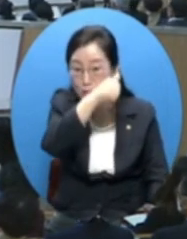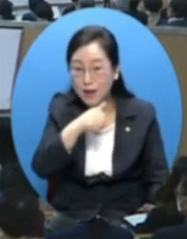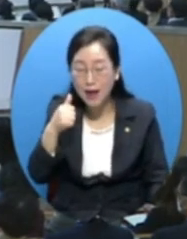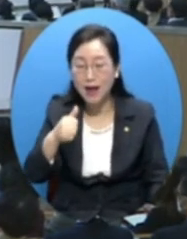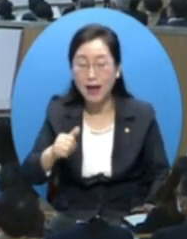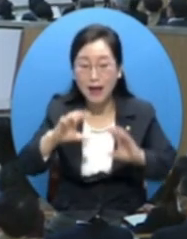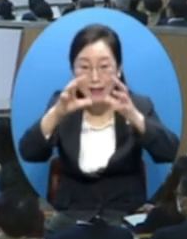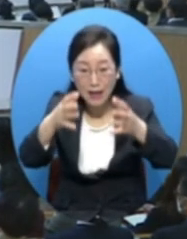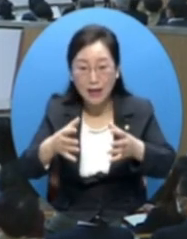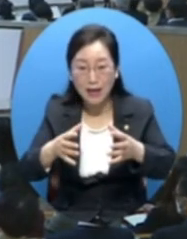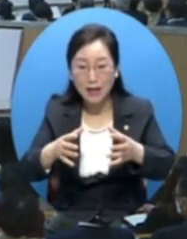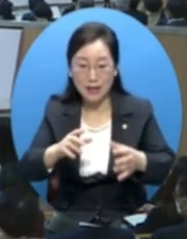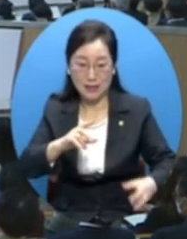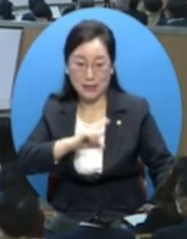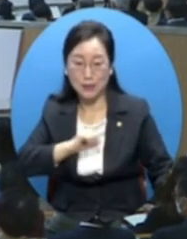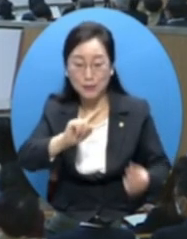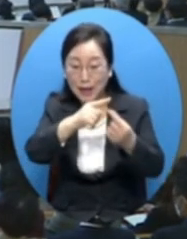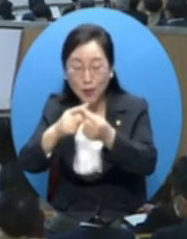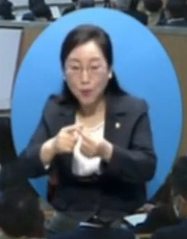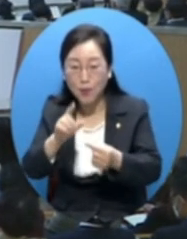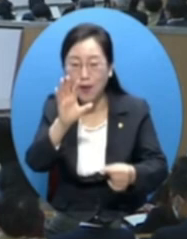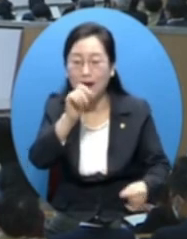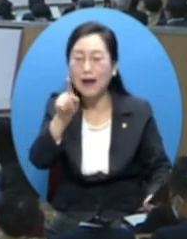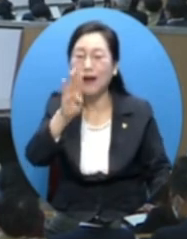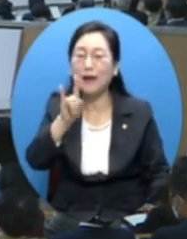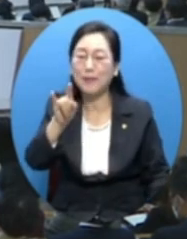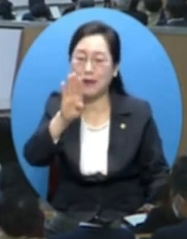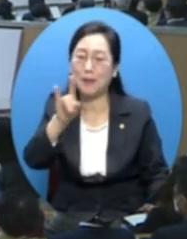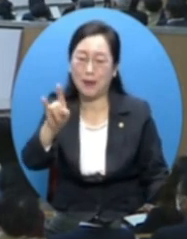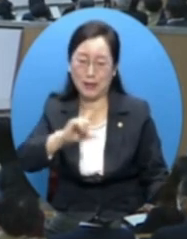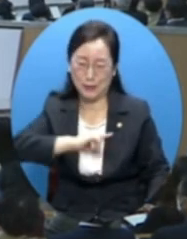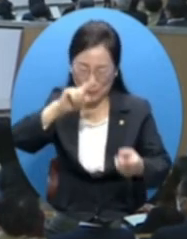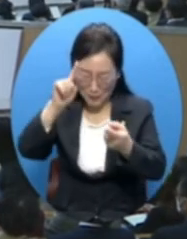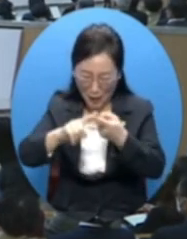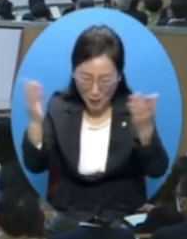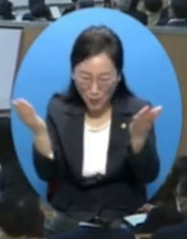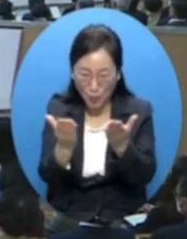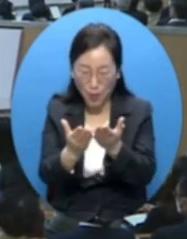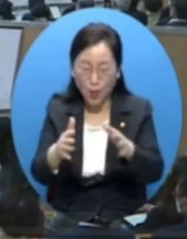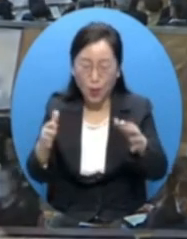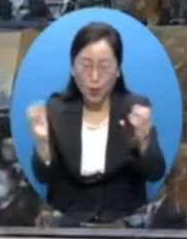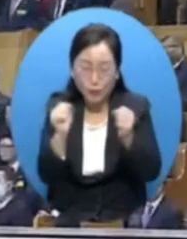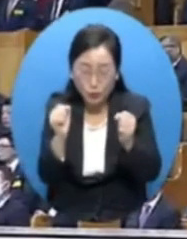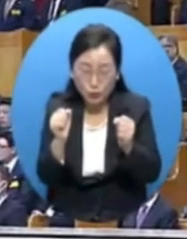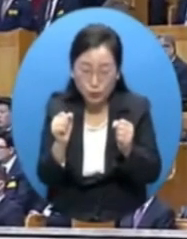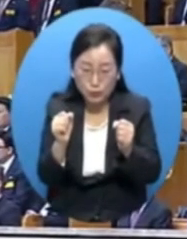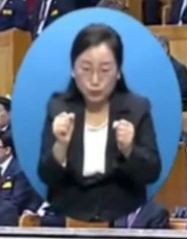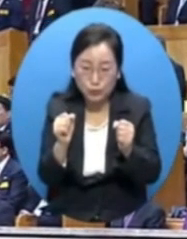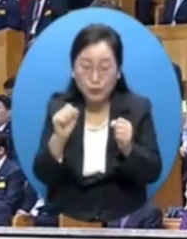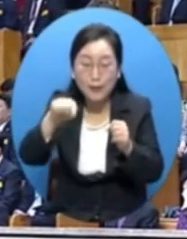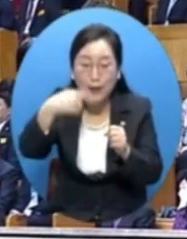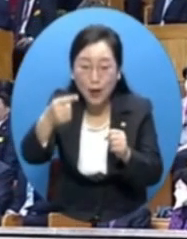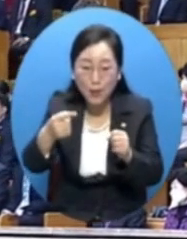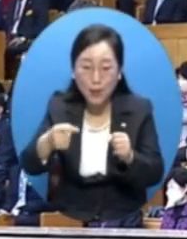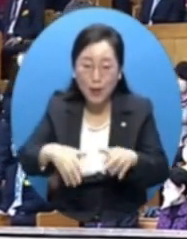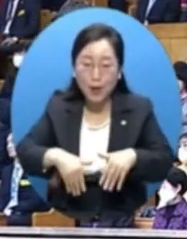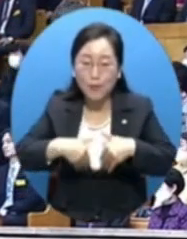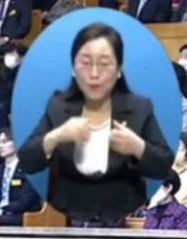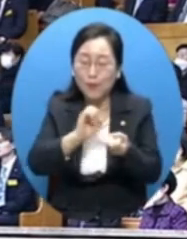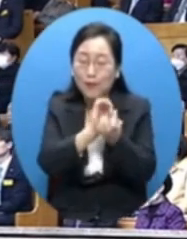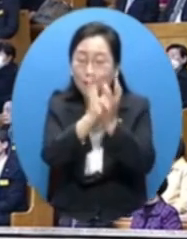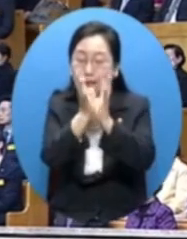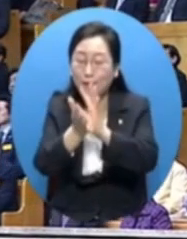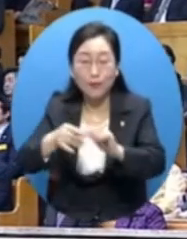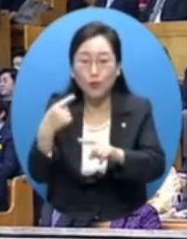뜻의 이름을 가진 아베베 비켈라는 추운 겨울이 지난 후에 따뜻한 봄이 되어 아름다운 꽃봉오리가 피듯 그런 절망 속에서도